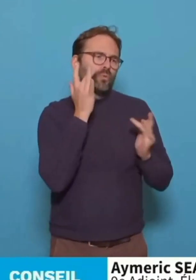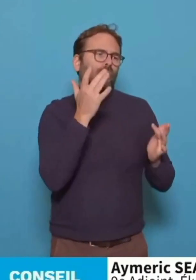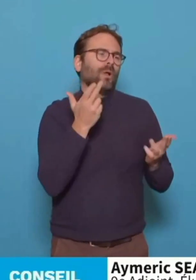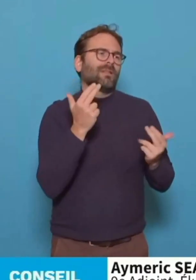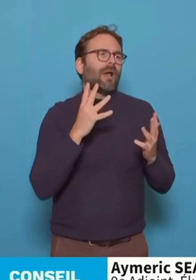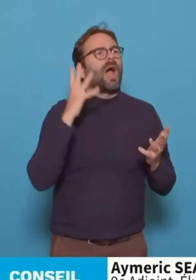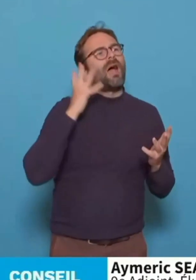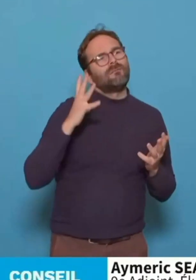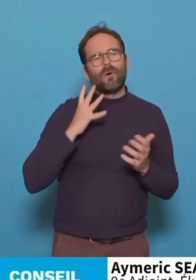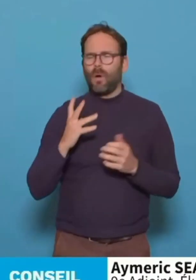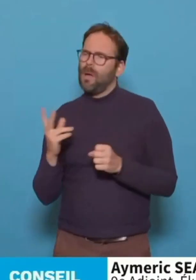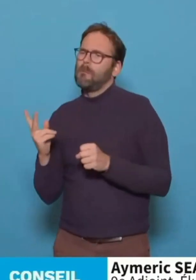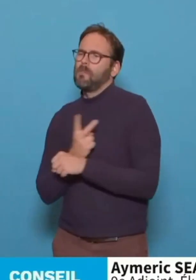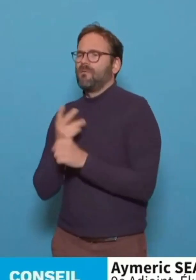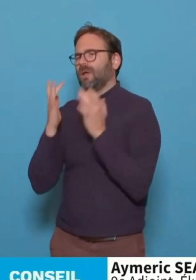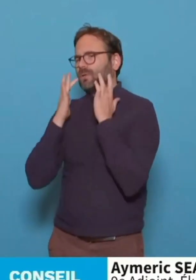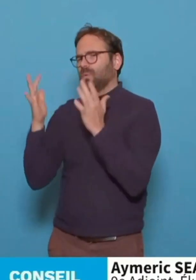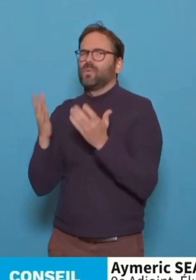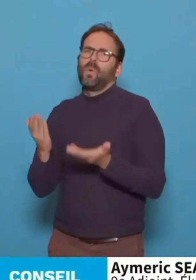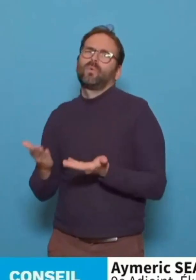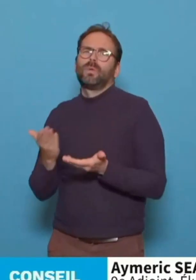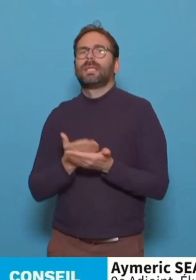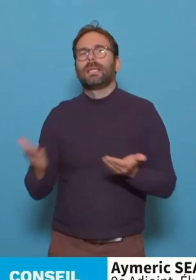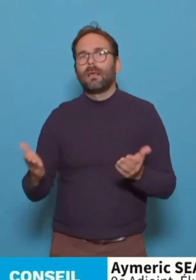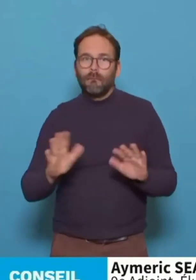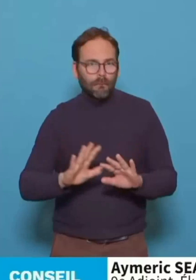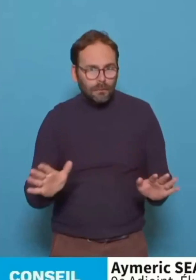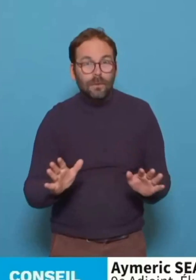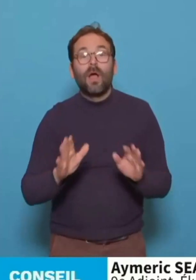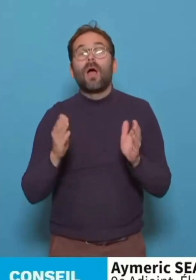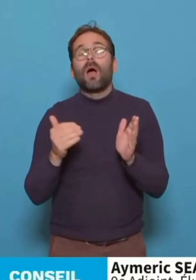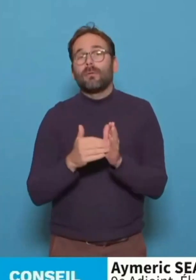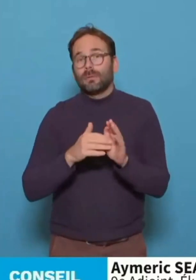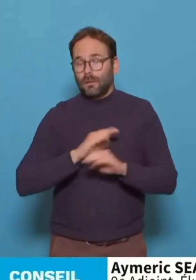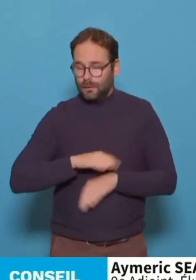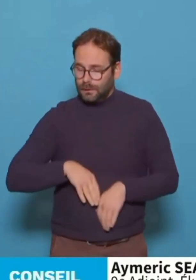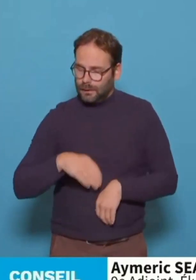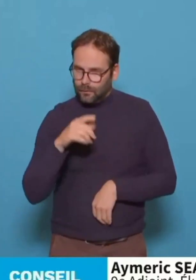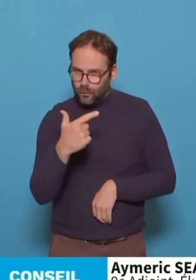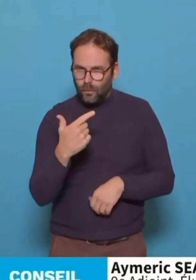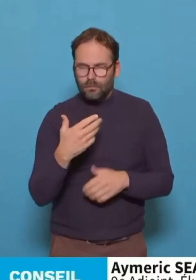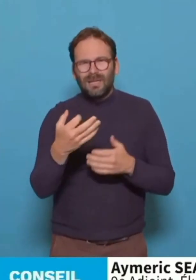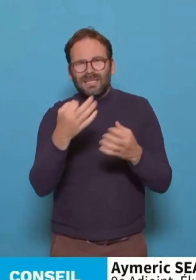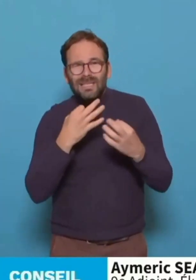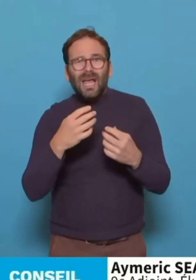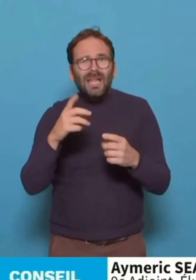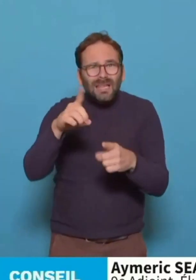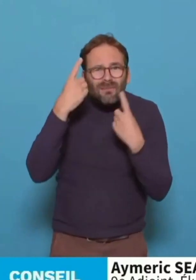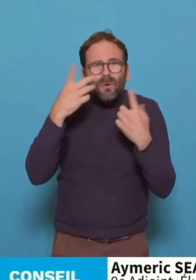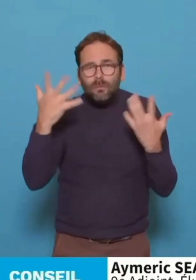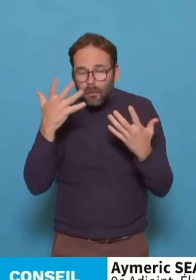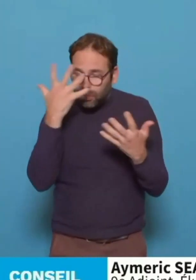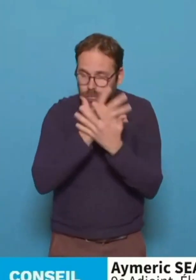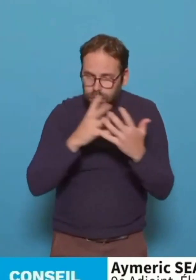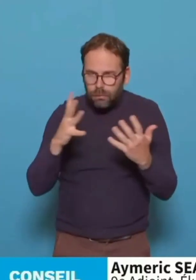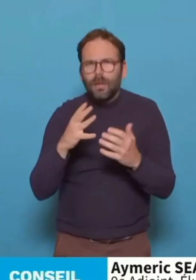d'avant et la mauvaise d'aujourd'hui. Enfin, 2 mots. On n'y comprend plus rien dans votre ligne de défense. Vous nous dites